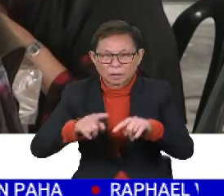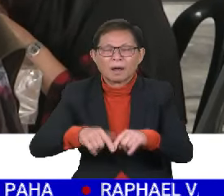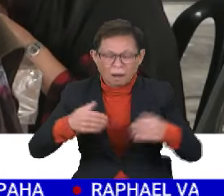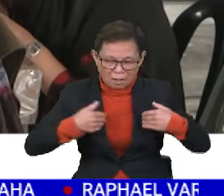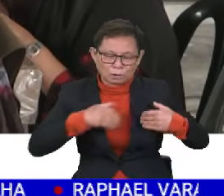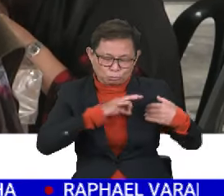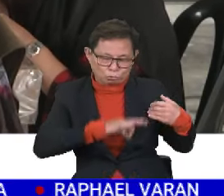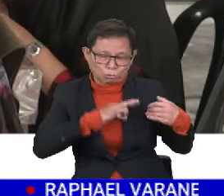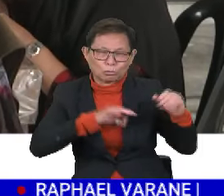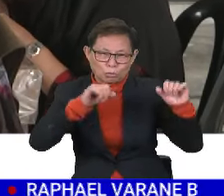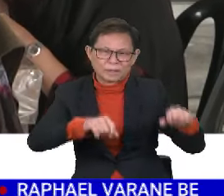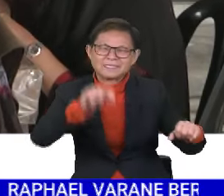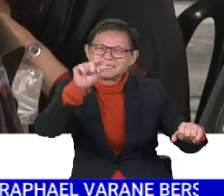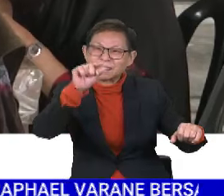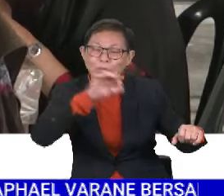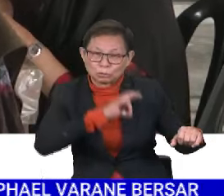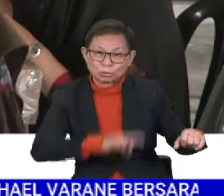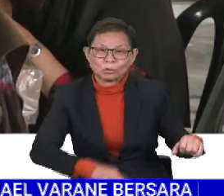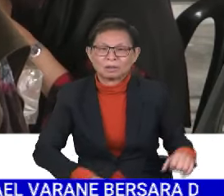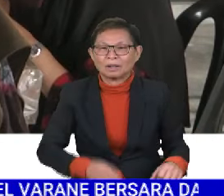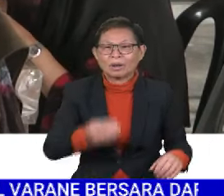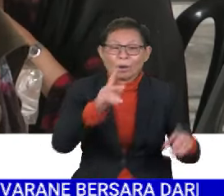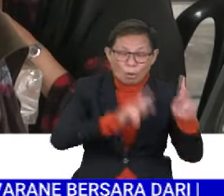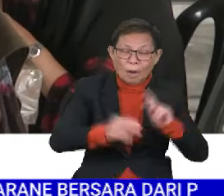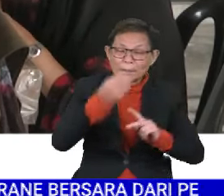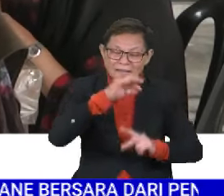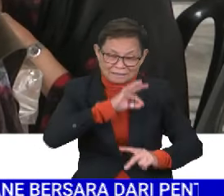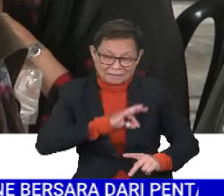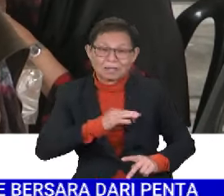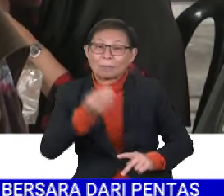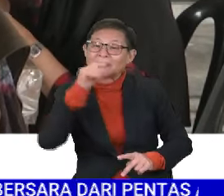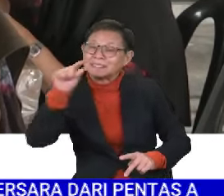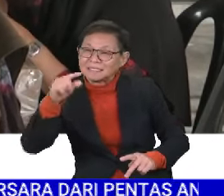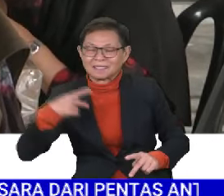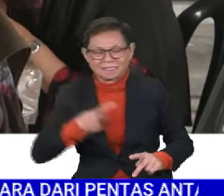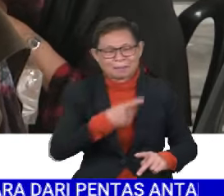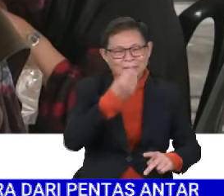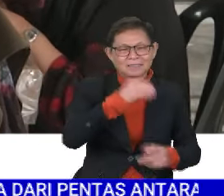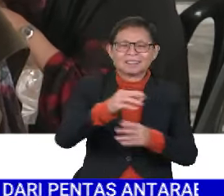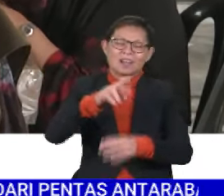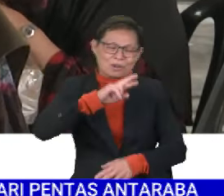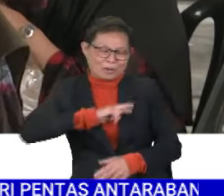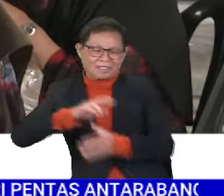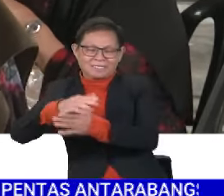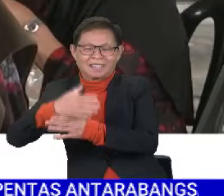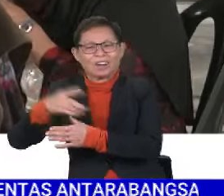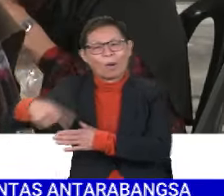untung, boleh. Sikit pun, orang makan sikit, kita makan sikit. Kongsi kan, dia kata rezeki kongsi kan, sikit